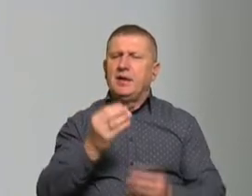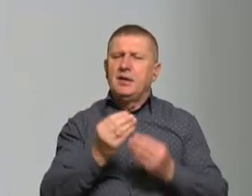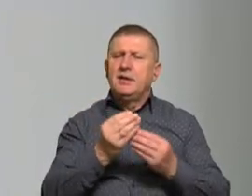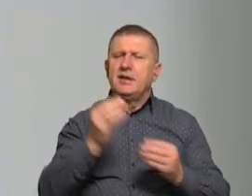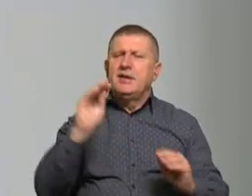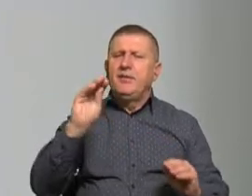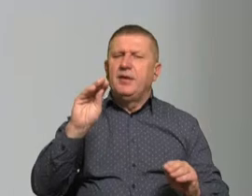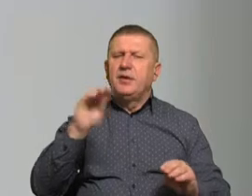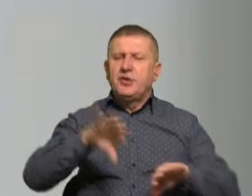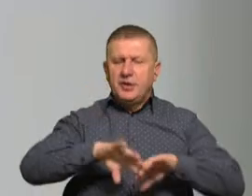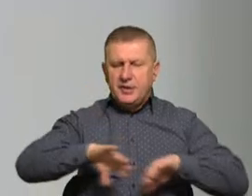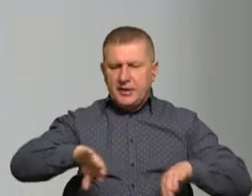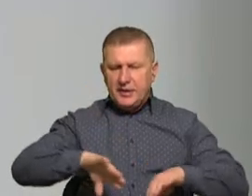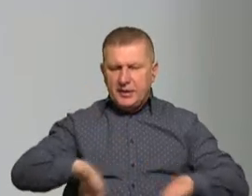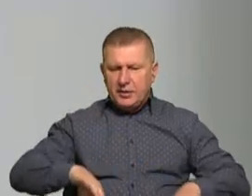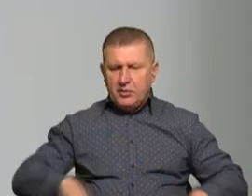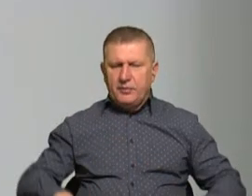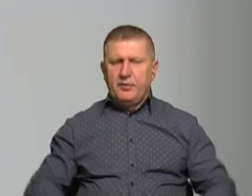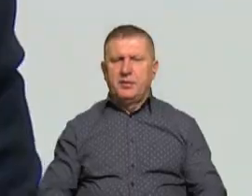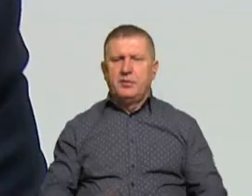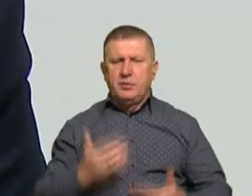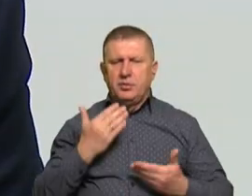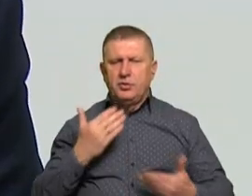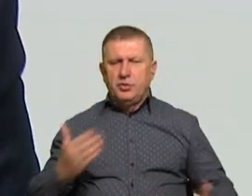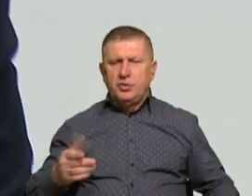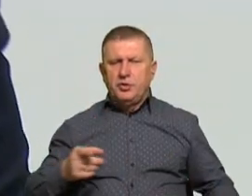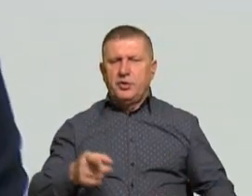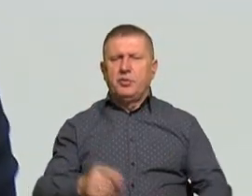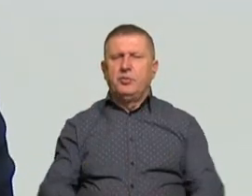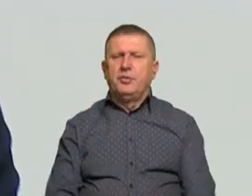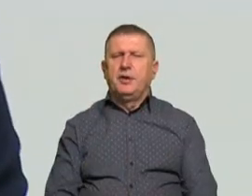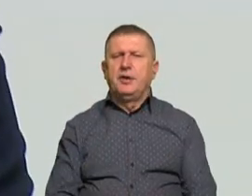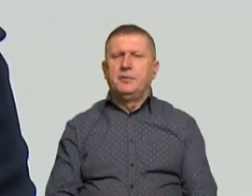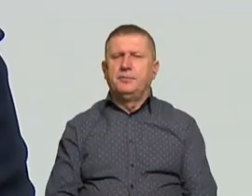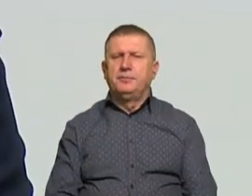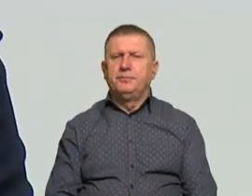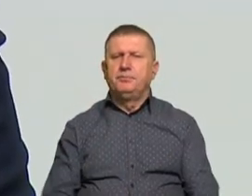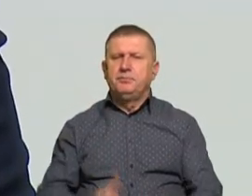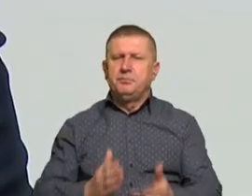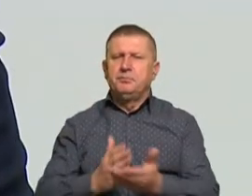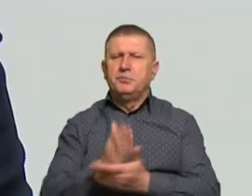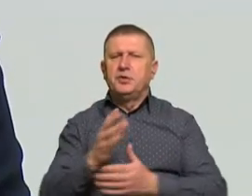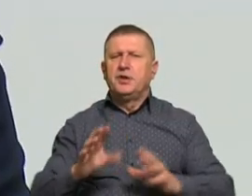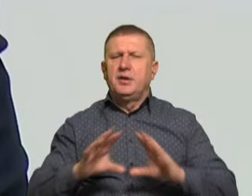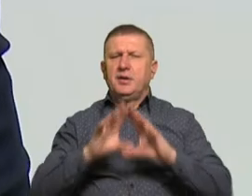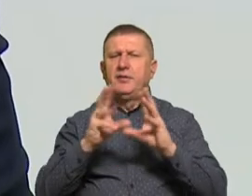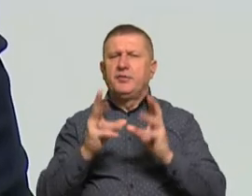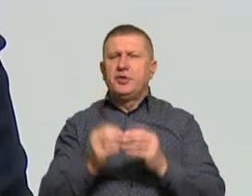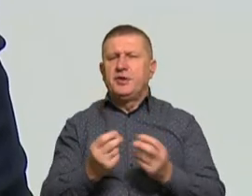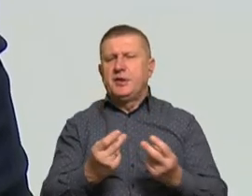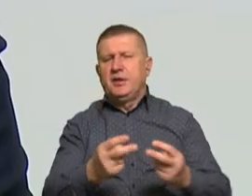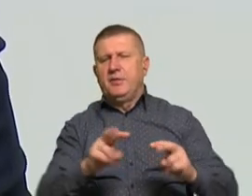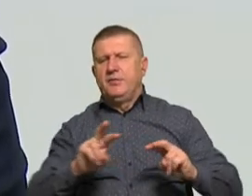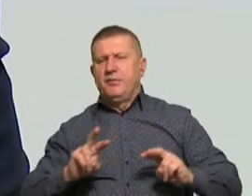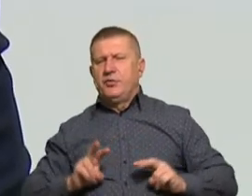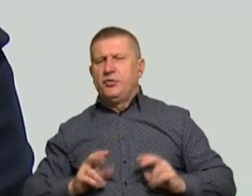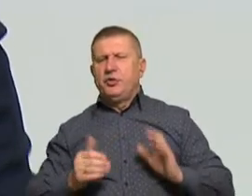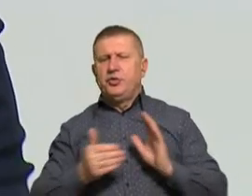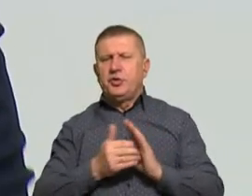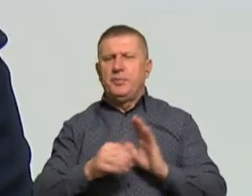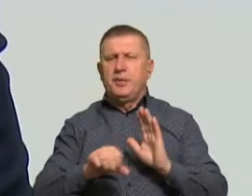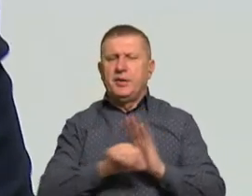poziom segregowania odpadów. Dziękuję bardzo za to pytanie. No tutaj przede wszystkim należałoby wrócić jakby do tych